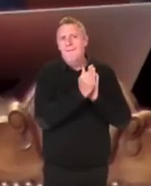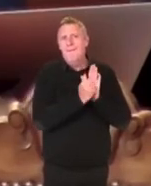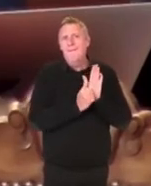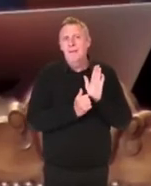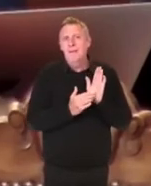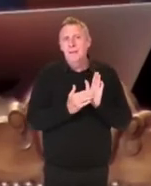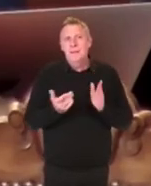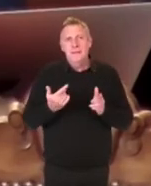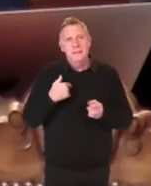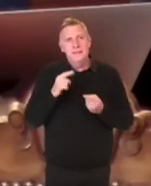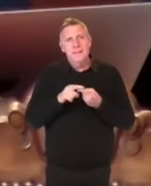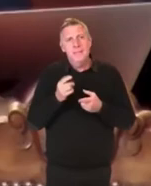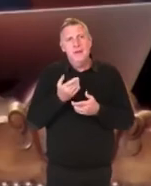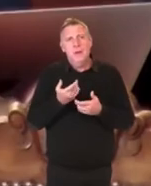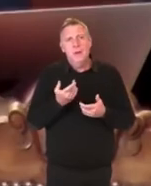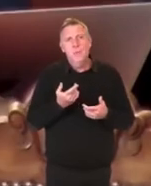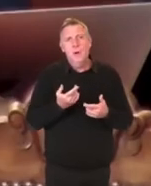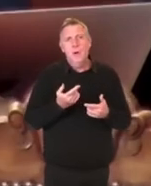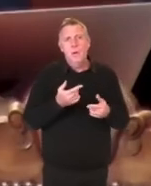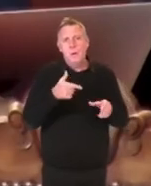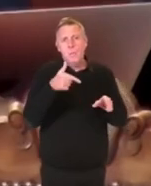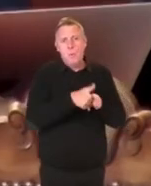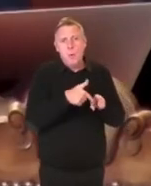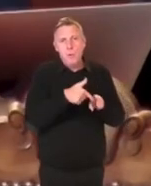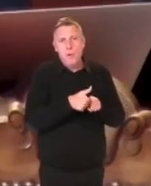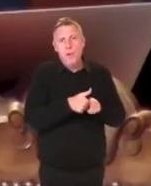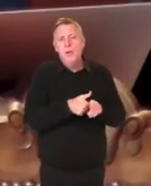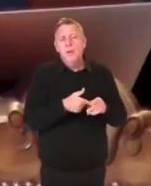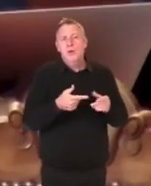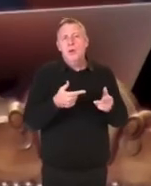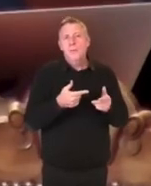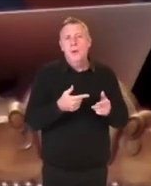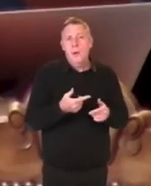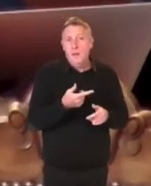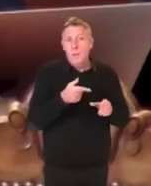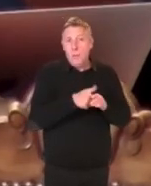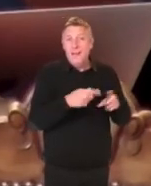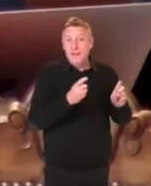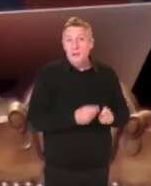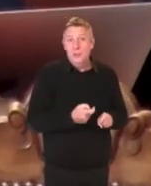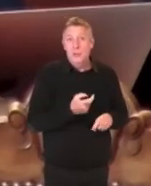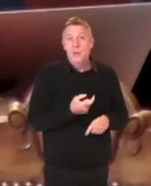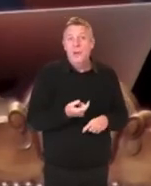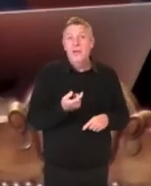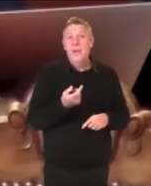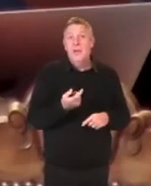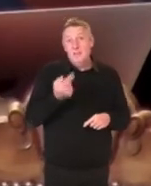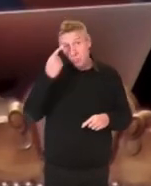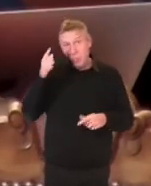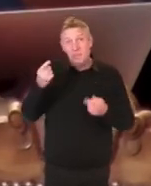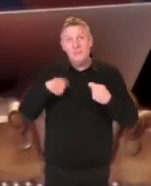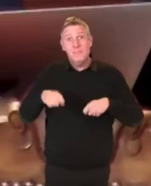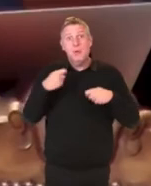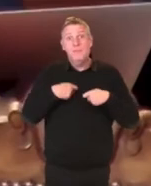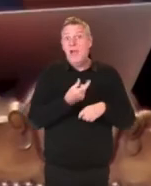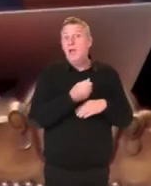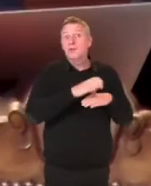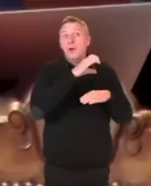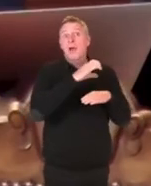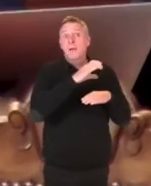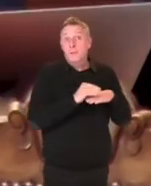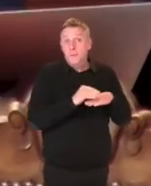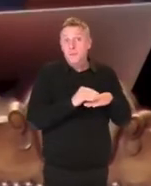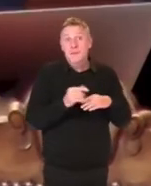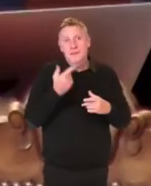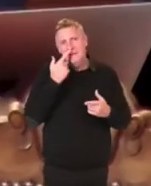la pompe. Donc vous preniez sur le budget des réductions à la pompe pour financer toutes les dépenses que vous aviez imaginées. Donc je ne suis pas certain que ce soit extrêmement